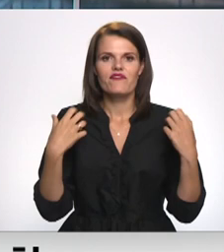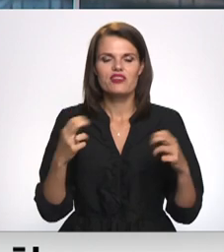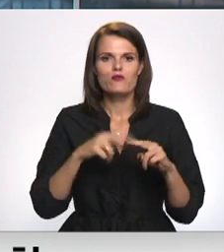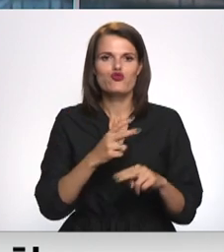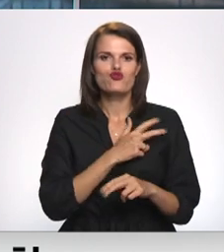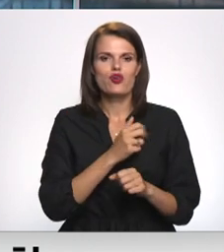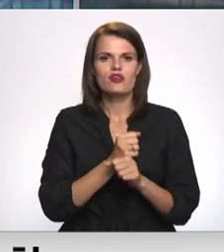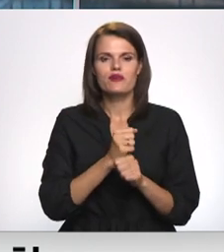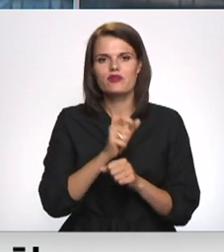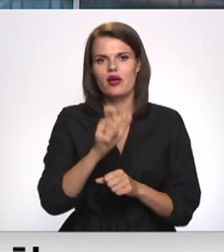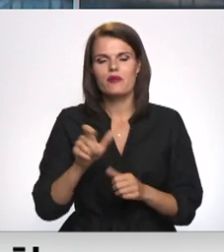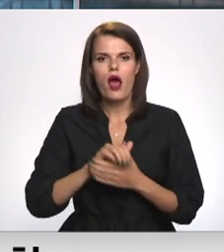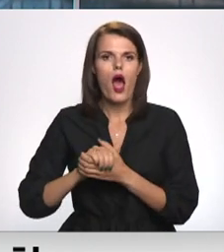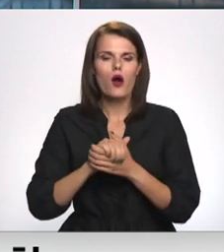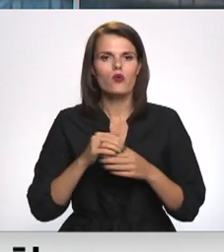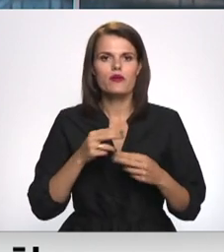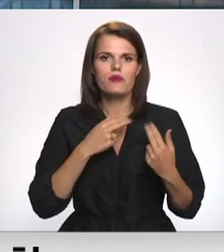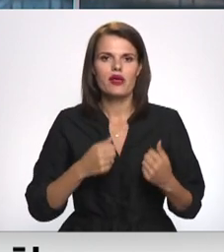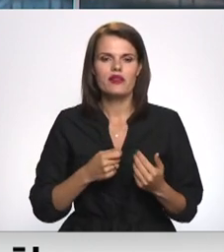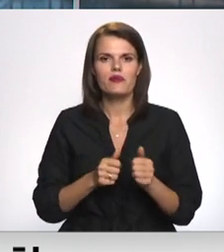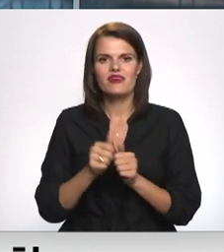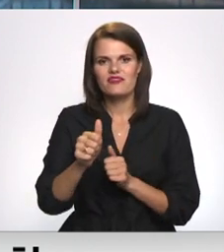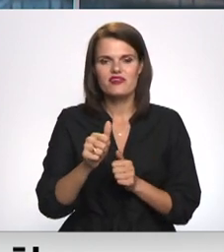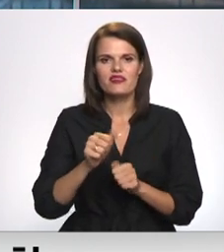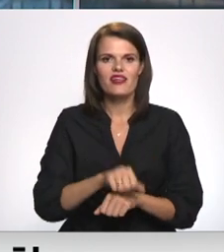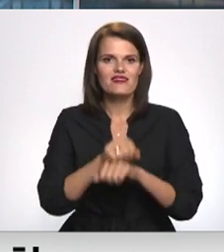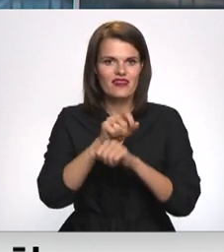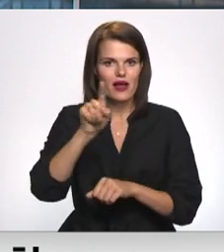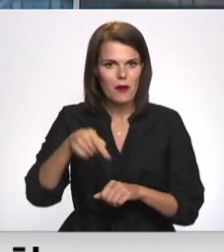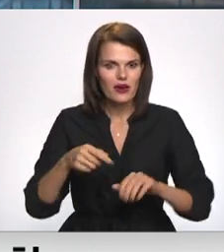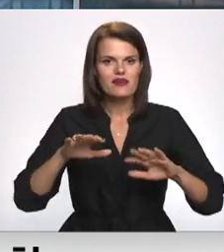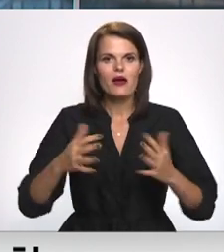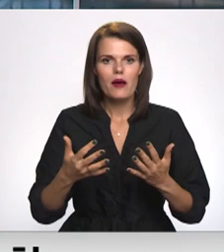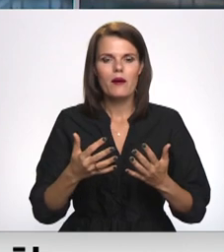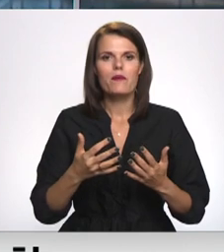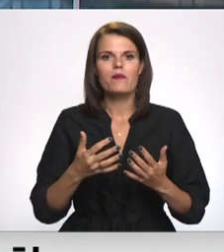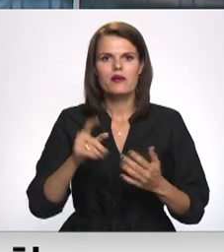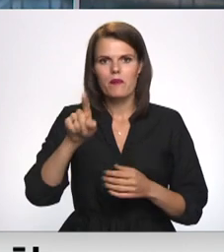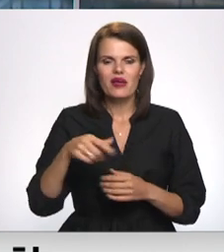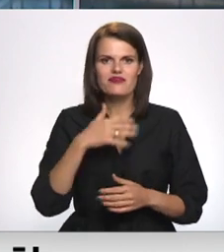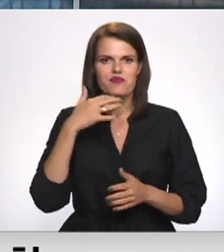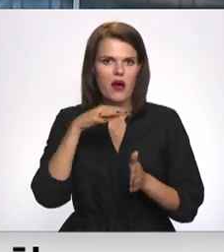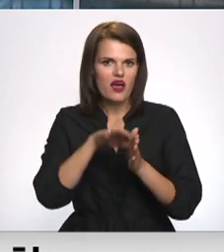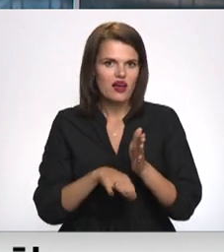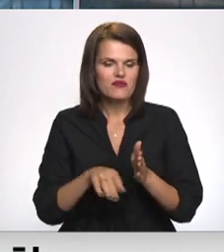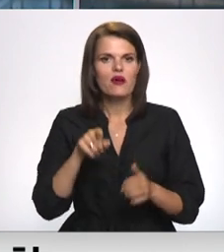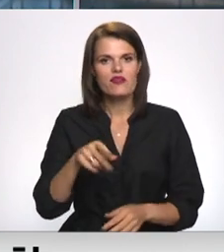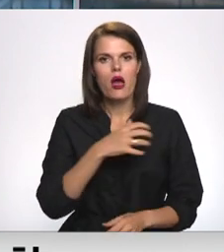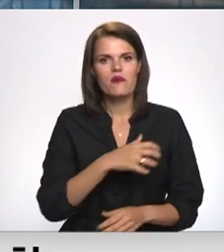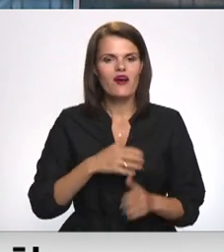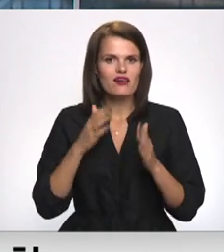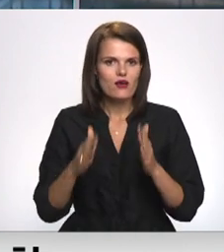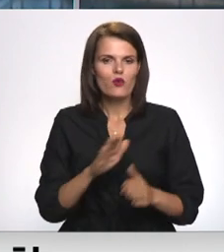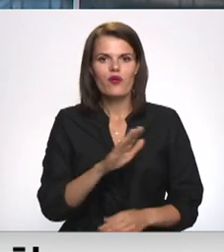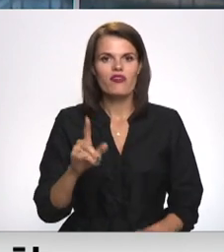aprūpes darbinieku arotbiedrības izvirzītās streika prasības, tomēr izvirzītās prasības esot pārāk zemas. Tām vajadzētu būt ne tikai